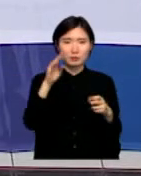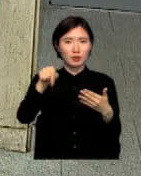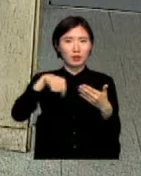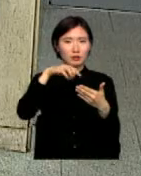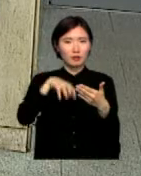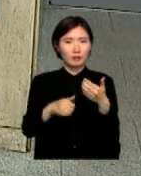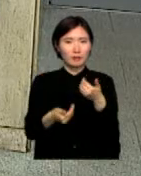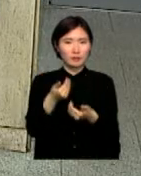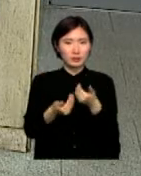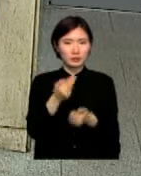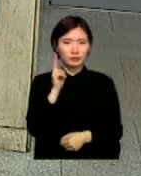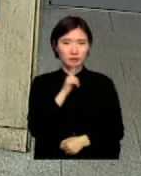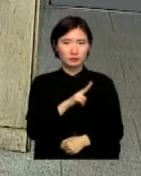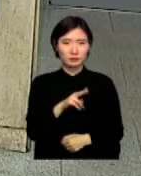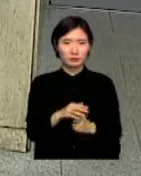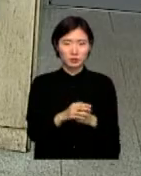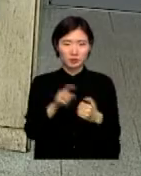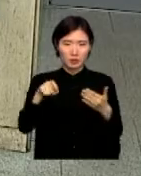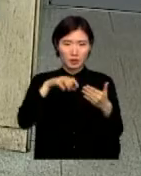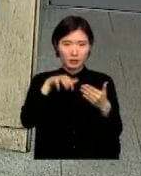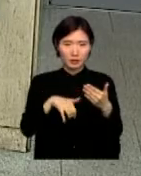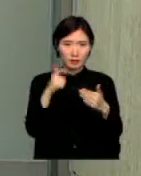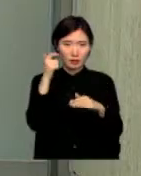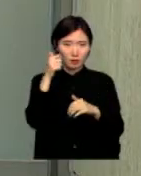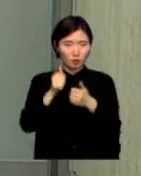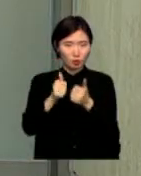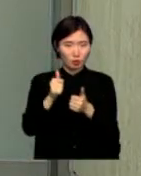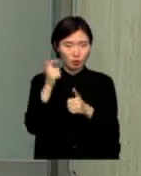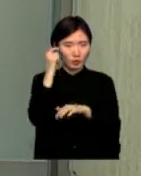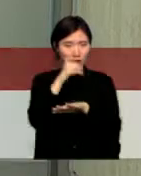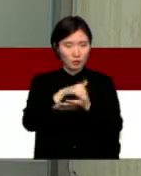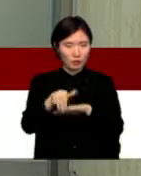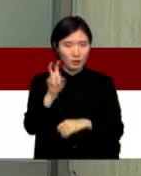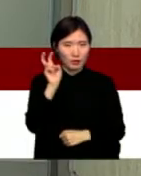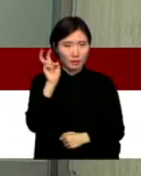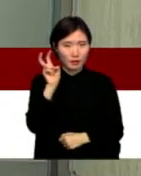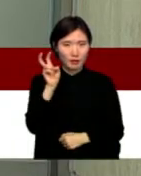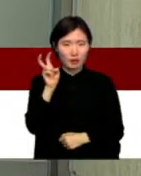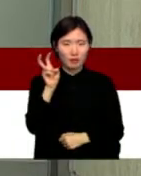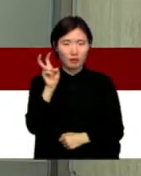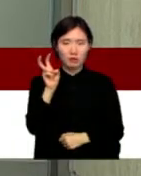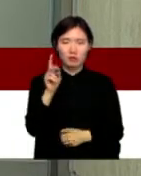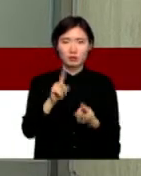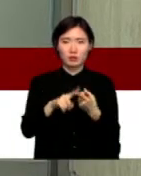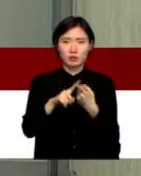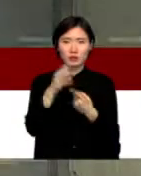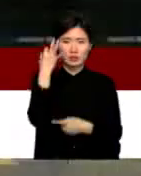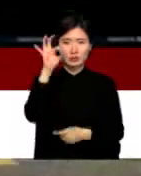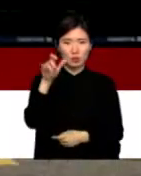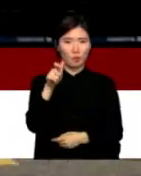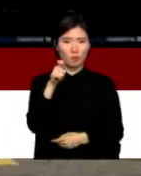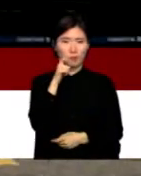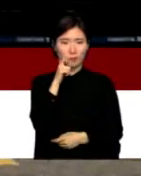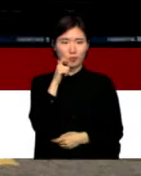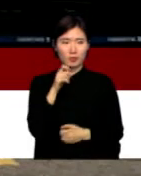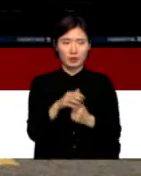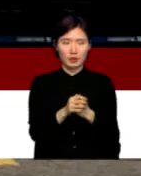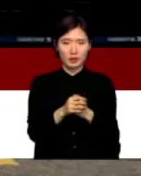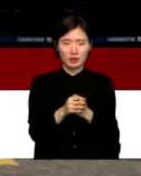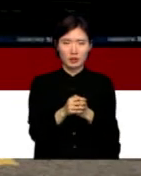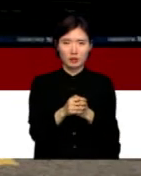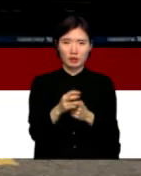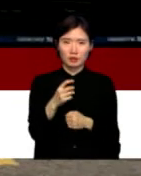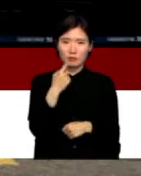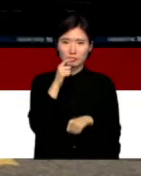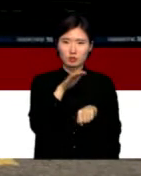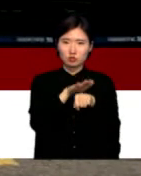않습니다 애초 당내 경선을 예측했던 후보자들은 단수 전략공천을 납득할 수 없다 며 지난 1일 민주당 서울시당